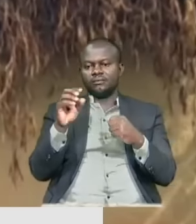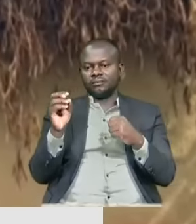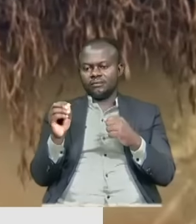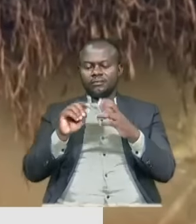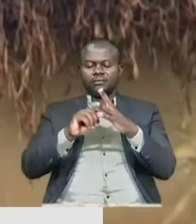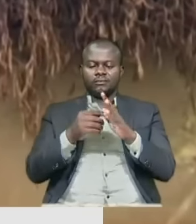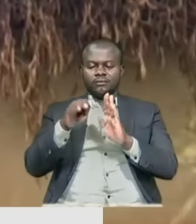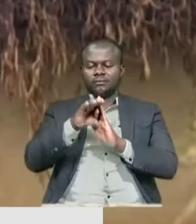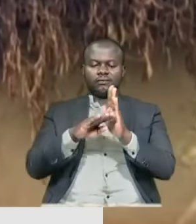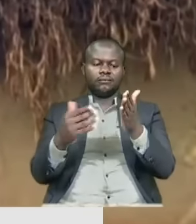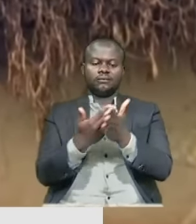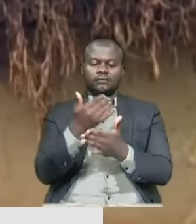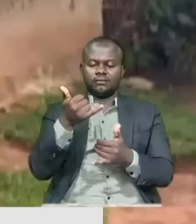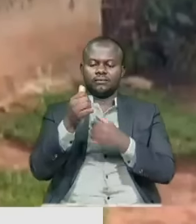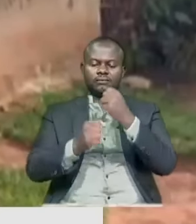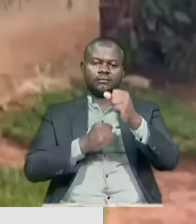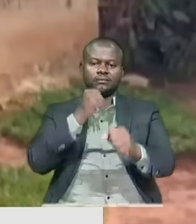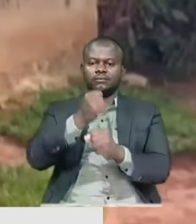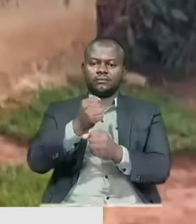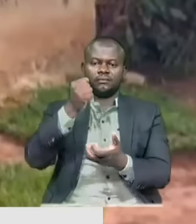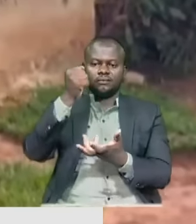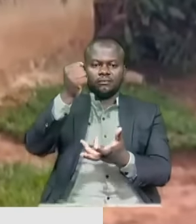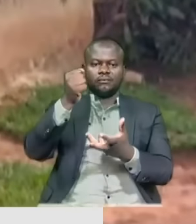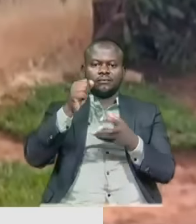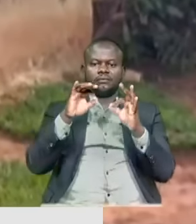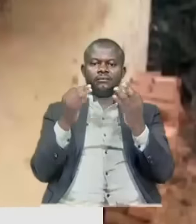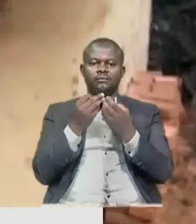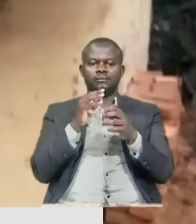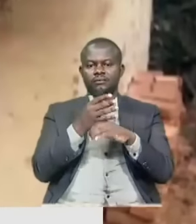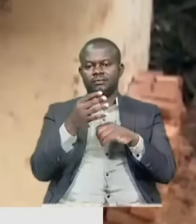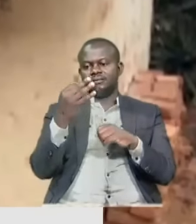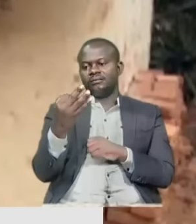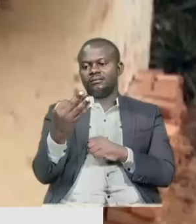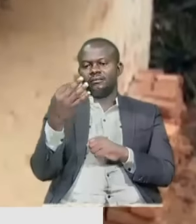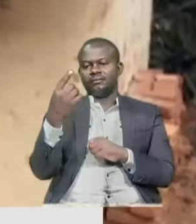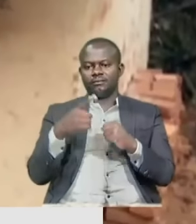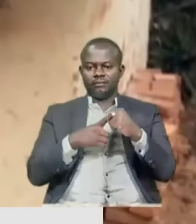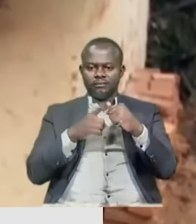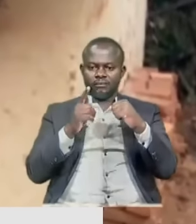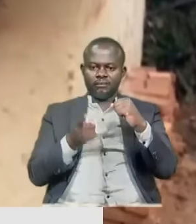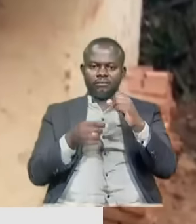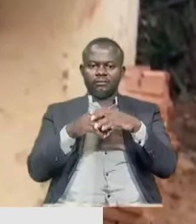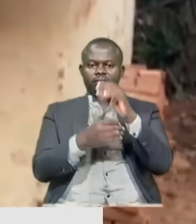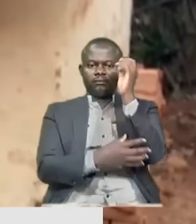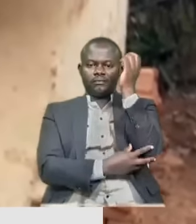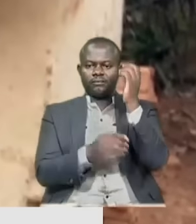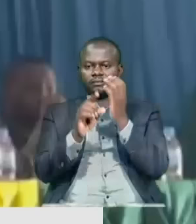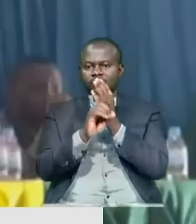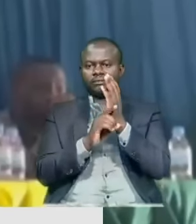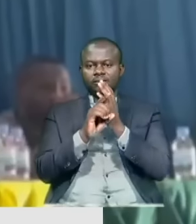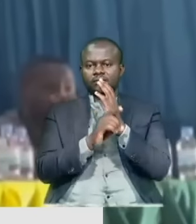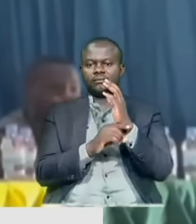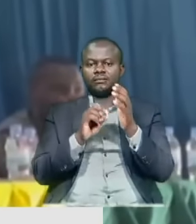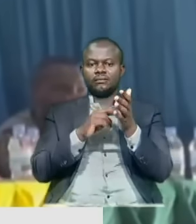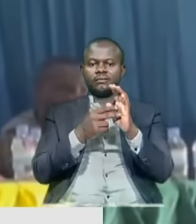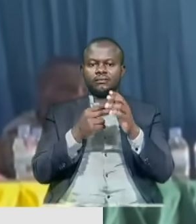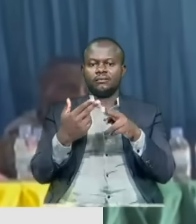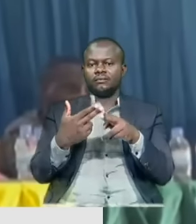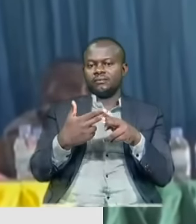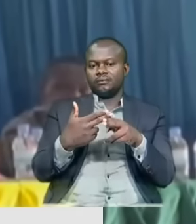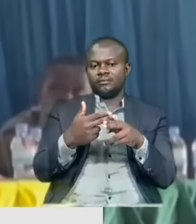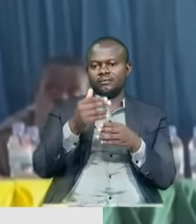muri gahunda nshya muri uyu mwaka w'ingengo y'imari mu ngo zisaga 336 zikiri mu bukene muri aka karere ni ukuvuga hafi kimwe